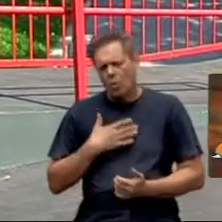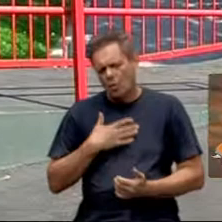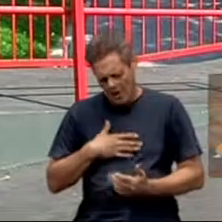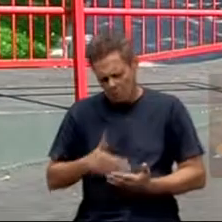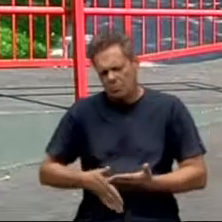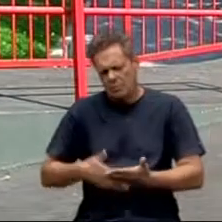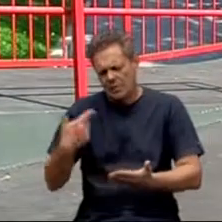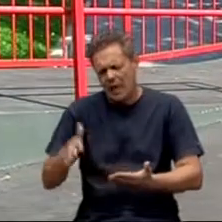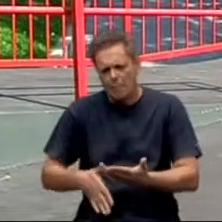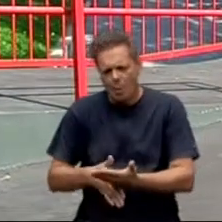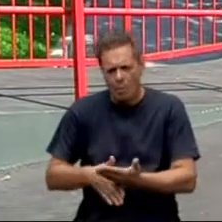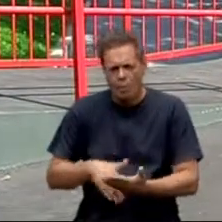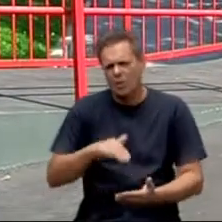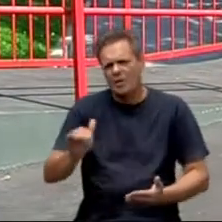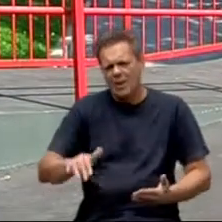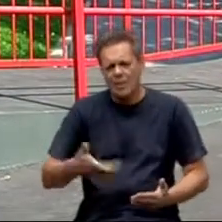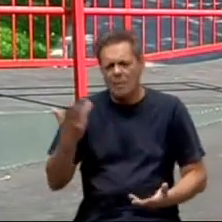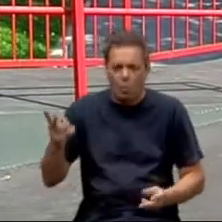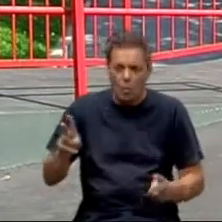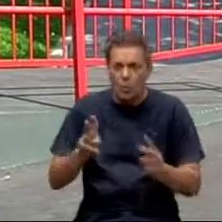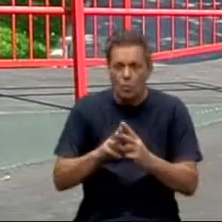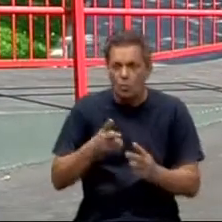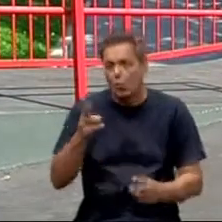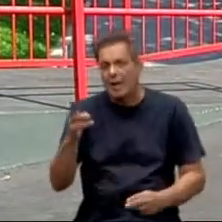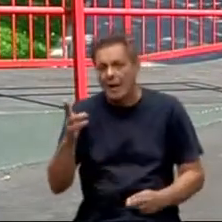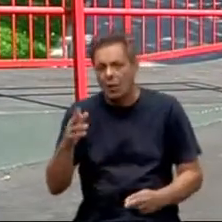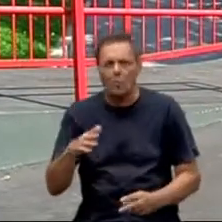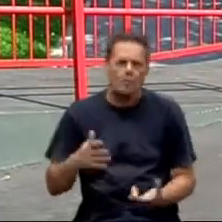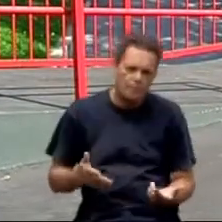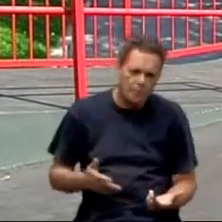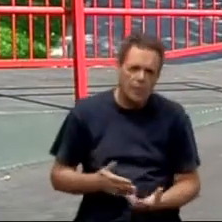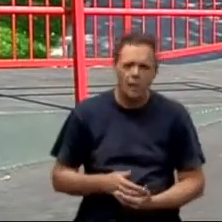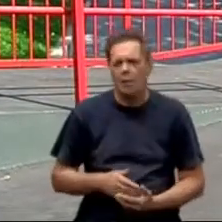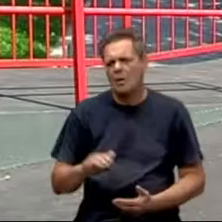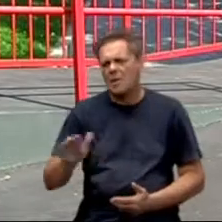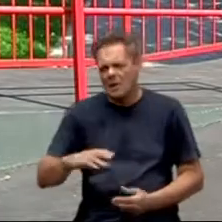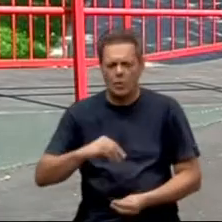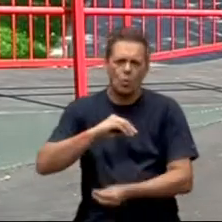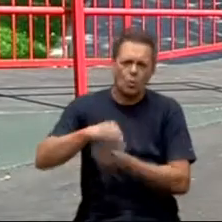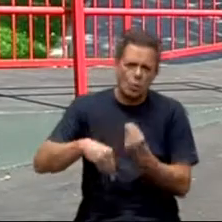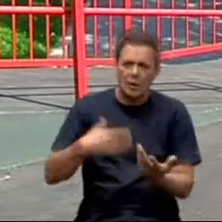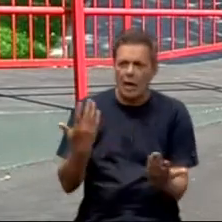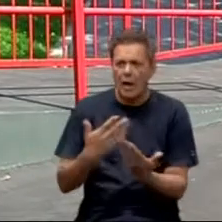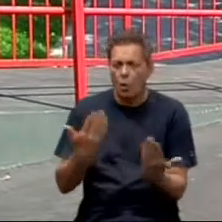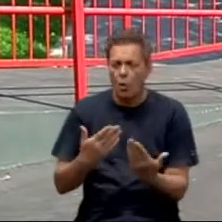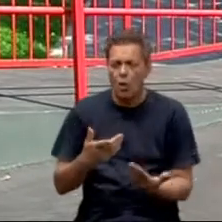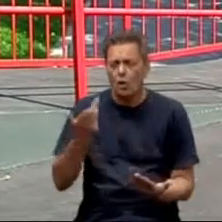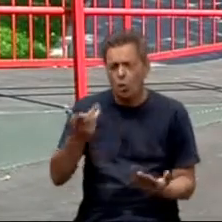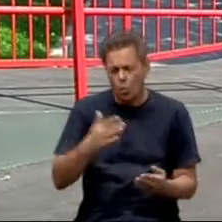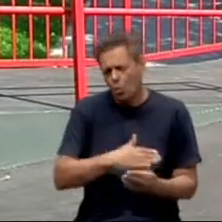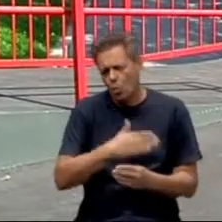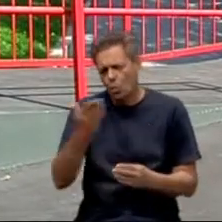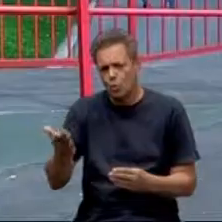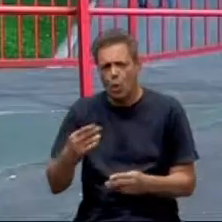djeci i obiteljima koji su suočeni s malignim bolestima kroz razne aktivnosti za djecu, za roditelje koji su u tijeku liječenja i